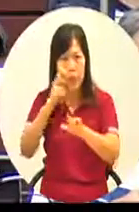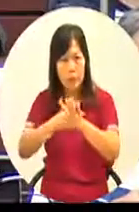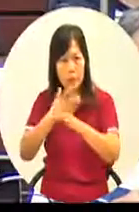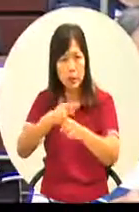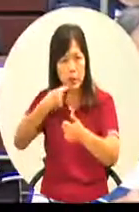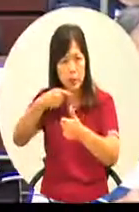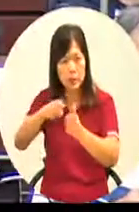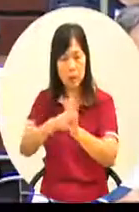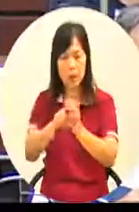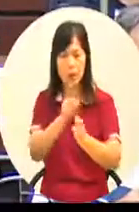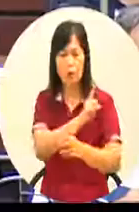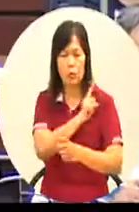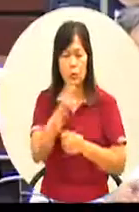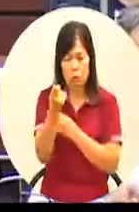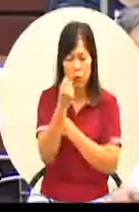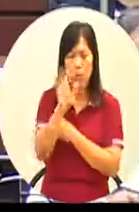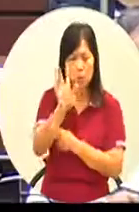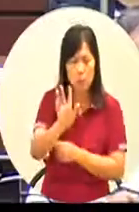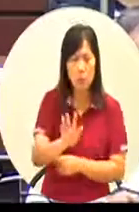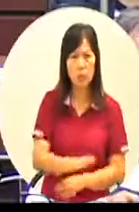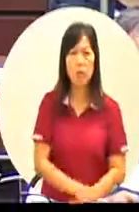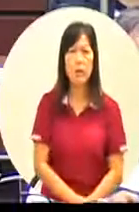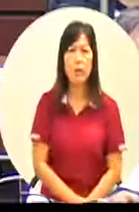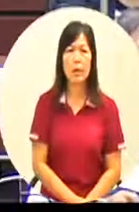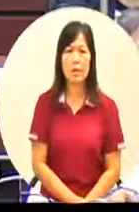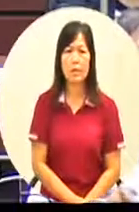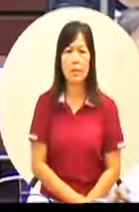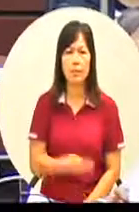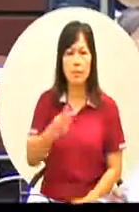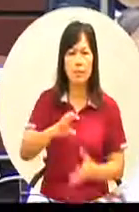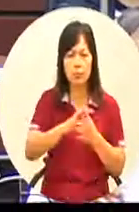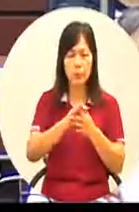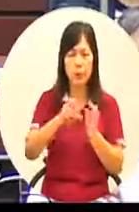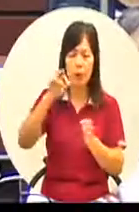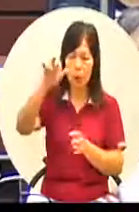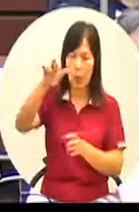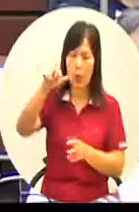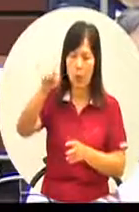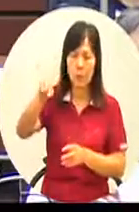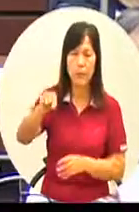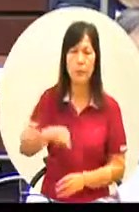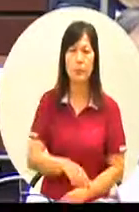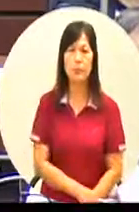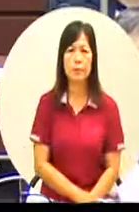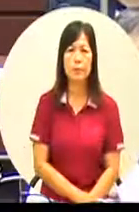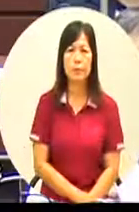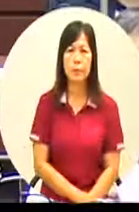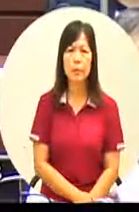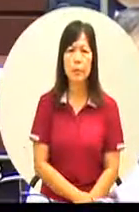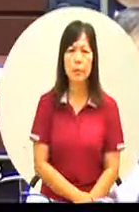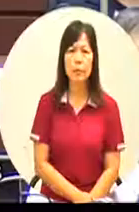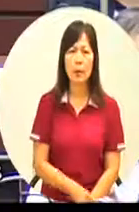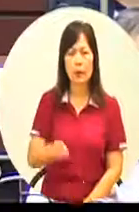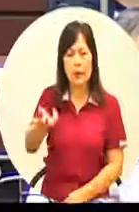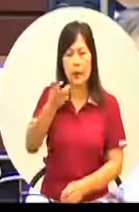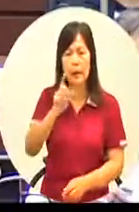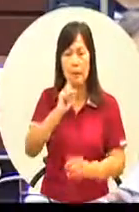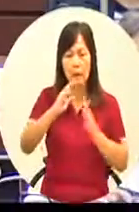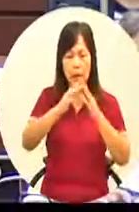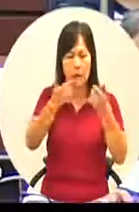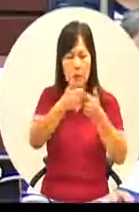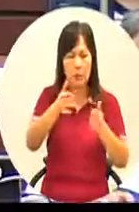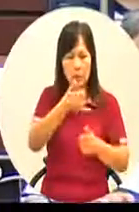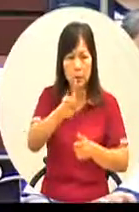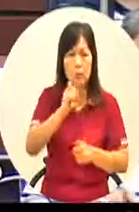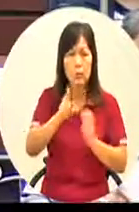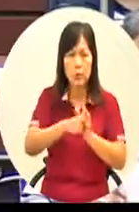所做的工作。那另外一个是关于这个航空的哈，那当然议员讲到说建立